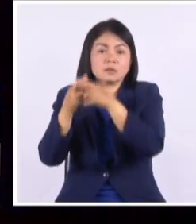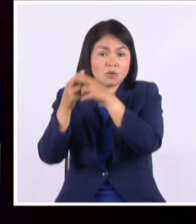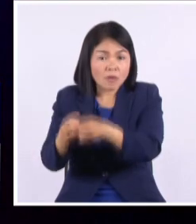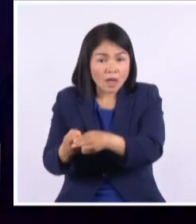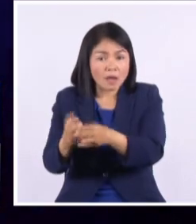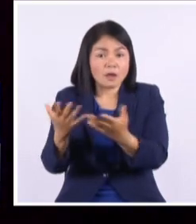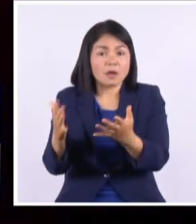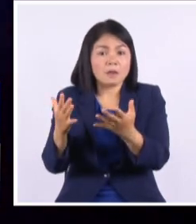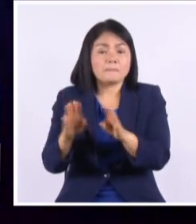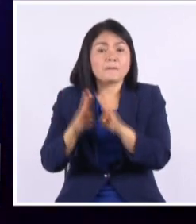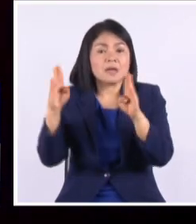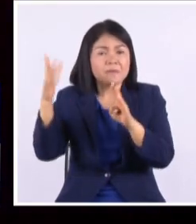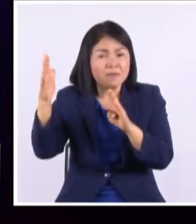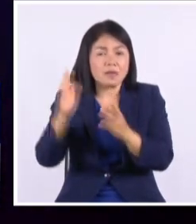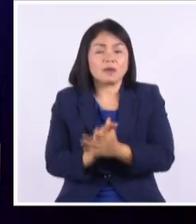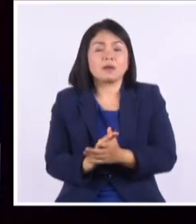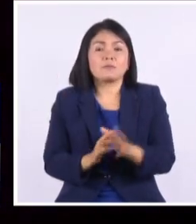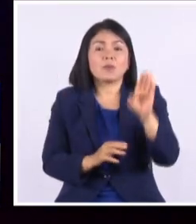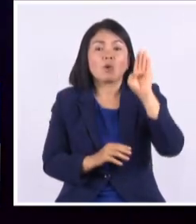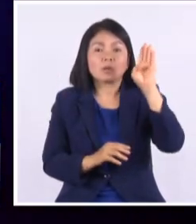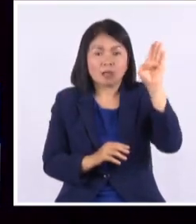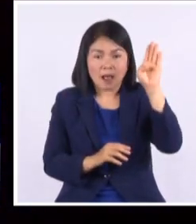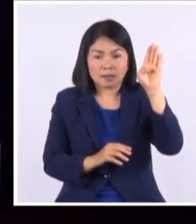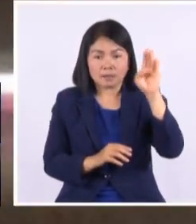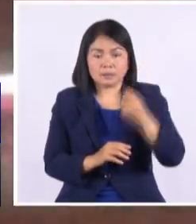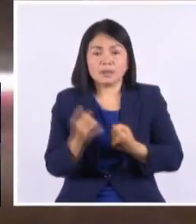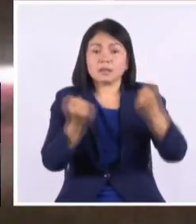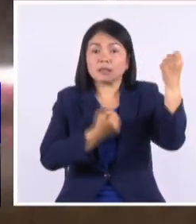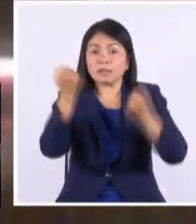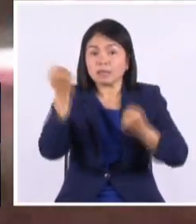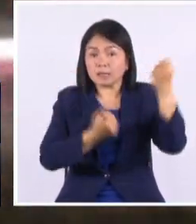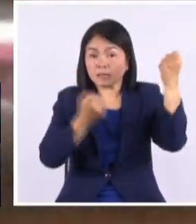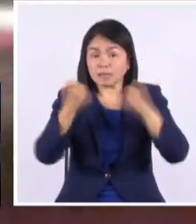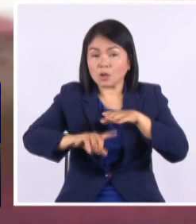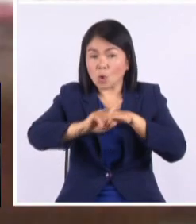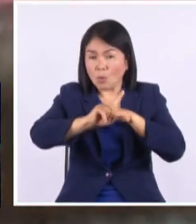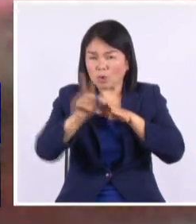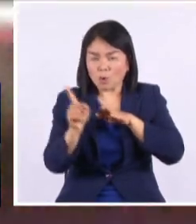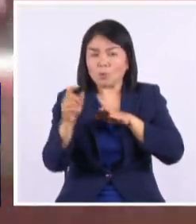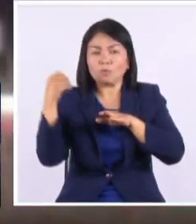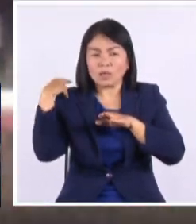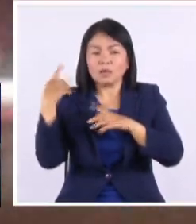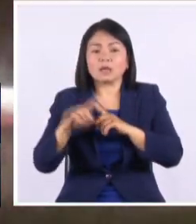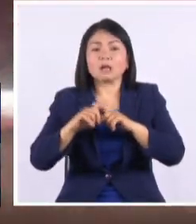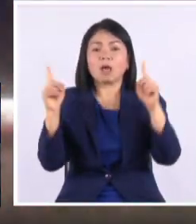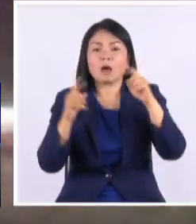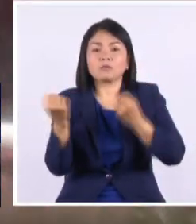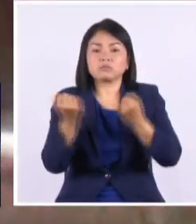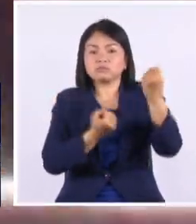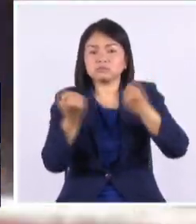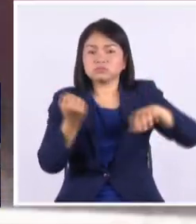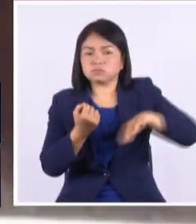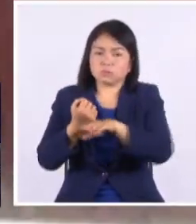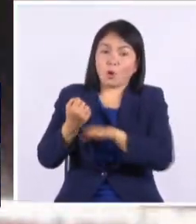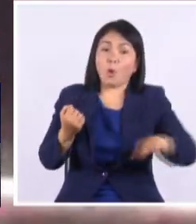รถที่เกิดเหตุเป็นรถยนต์รุ่น tesla Model S 2019และวิ่งด้วยความเร็วสูงแต่ว่ารถนั้นเกิดเสียหลักระหว่างวิ่ง